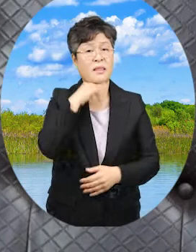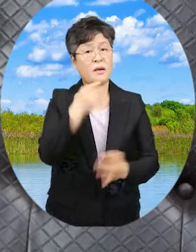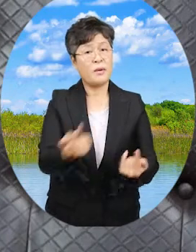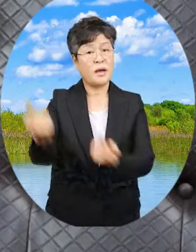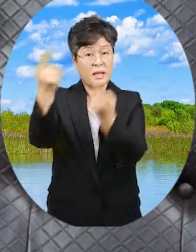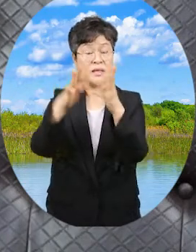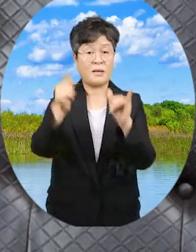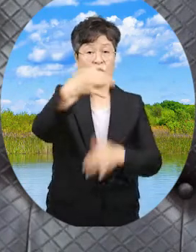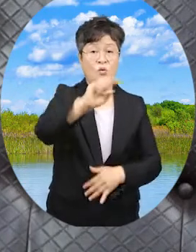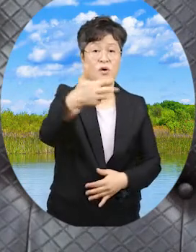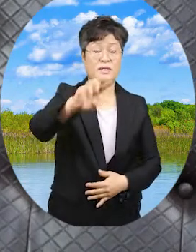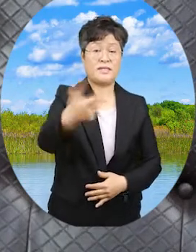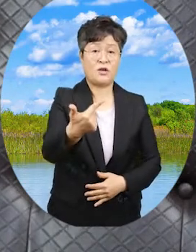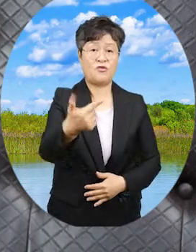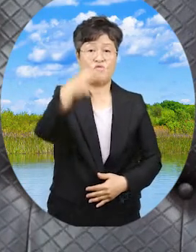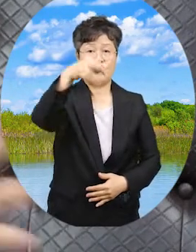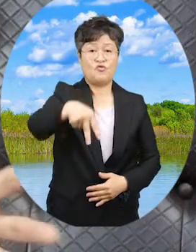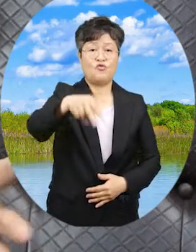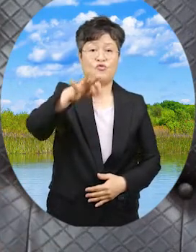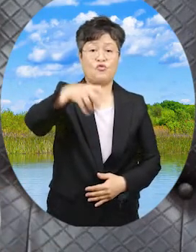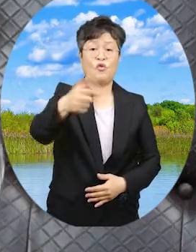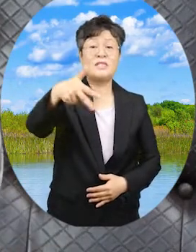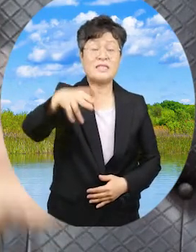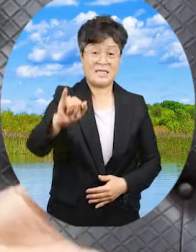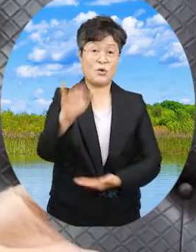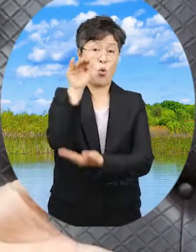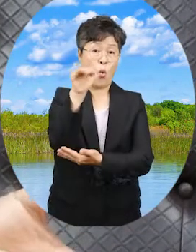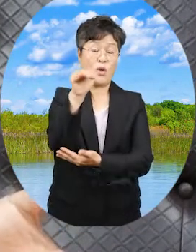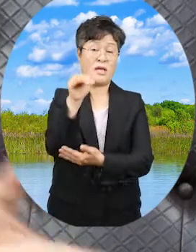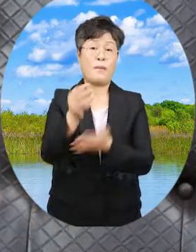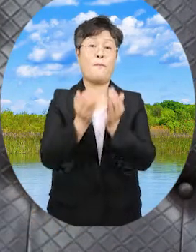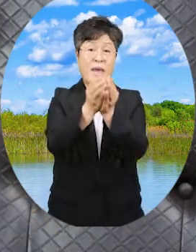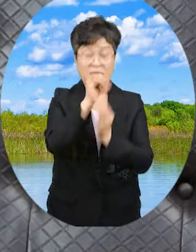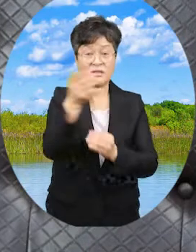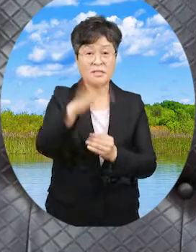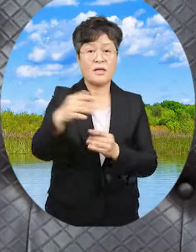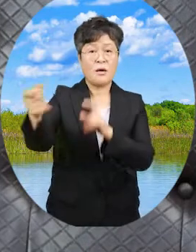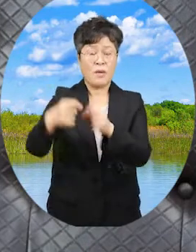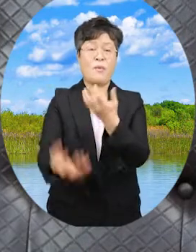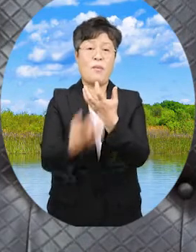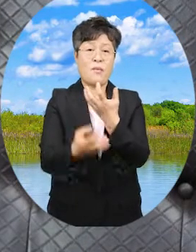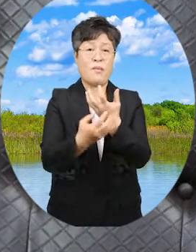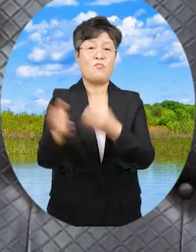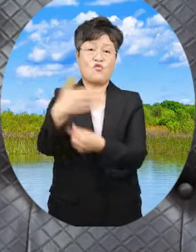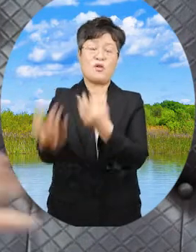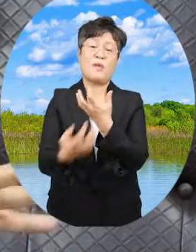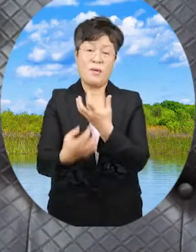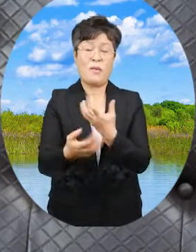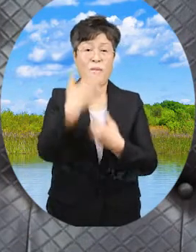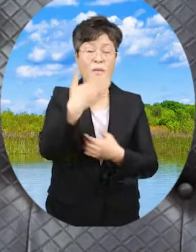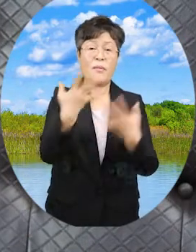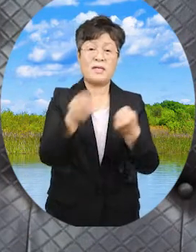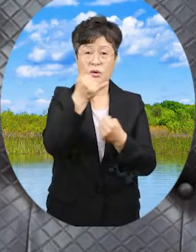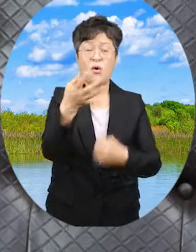어쨌든 이 자연이라고 하는 거, 환경이라고 하는 거는 인간의 인공적인 그런 시설물들이 들어가고 손길이 닿으면 아무래도